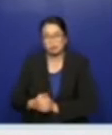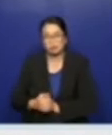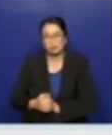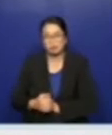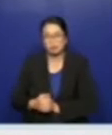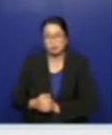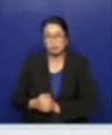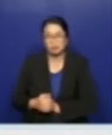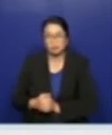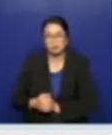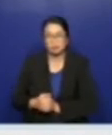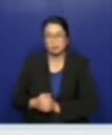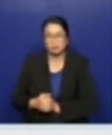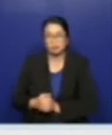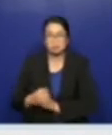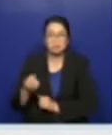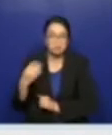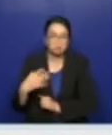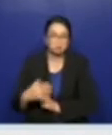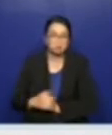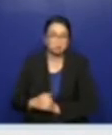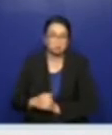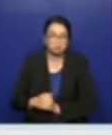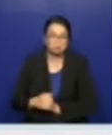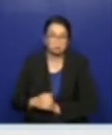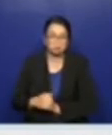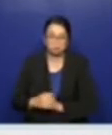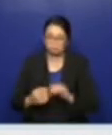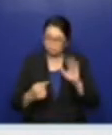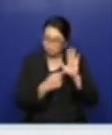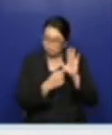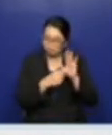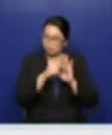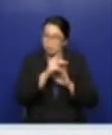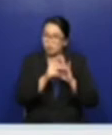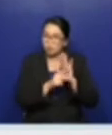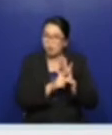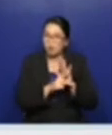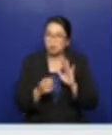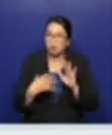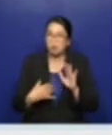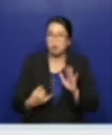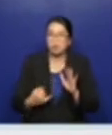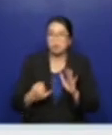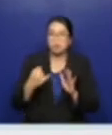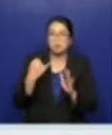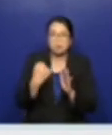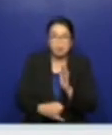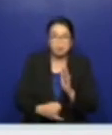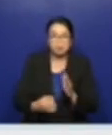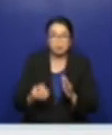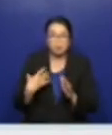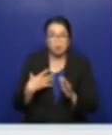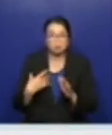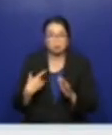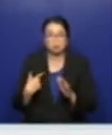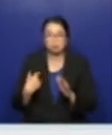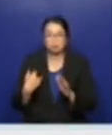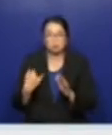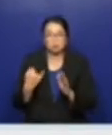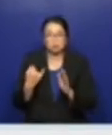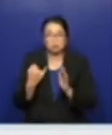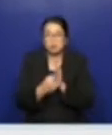ได้และร้ายกว่านั้นยังบอกว่าสารบัญญัติในกฎหมายบอกว่าเป็นความผิดยังบอกว่า ไม่เข้าลักษณะเช่น